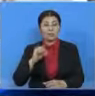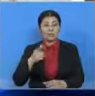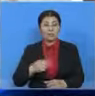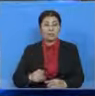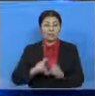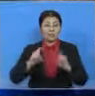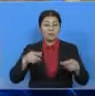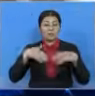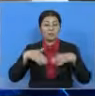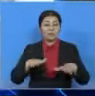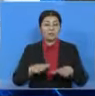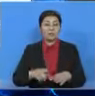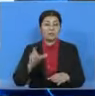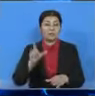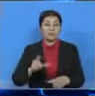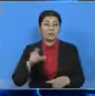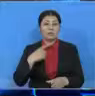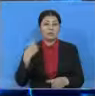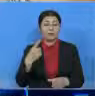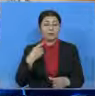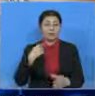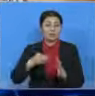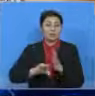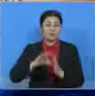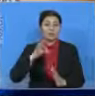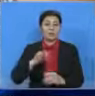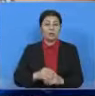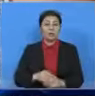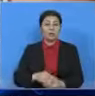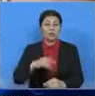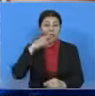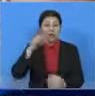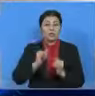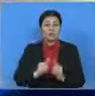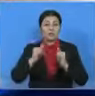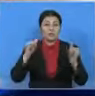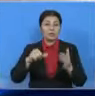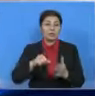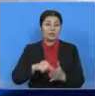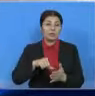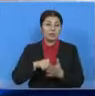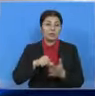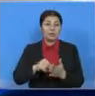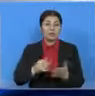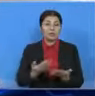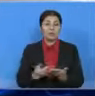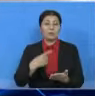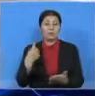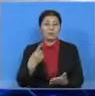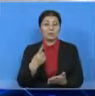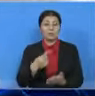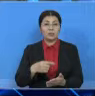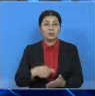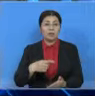Алтынай мектебімен қоштасқан түлектер алғаш рет дауыс берді. Қазақстан дамуына өз үлесімізді қосу ретінде бүгін бірінші рет дауыс